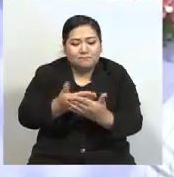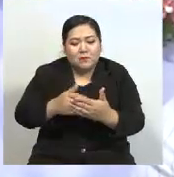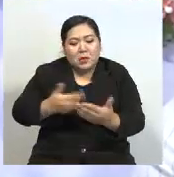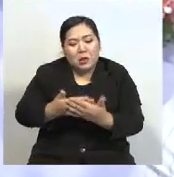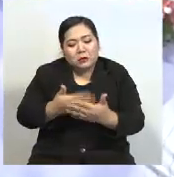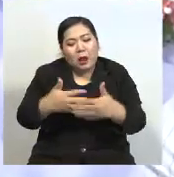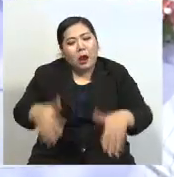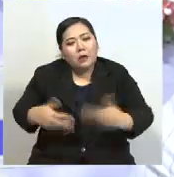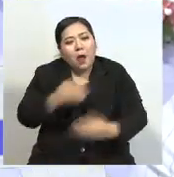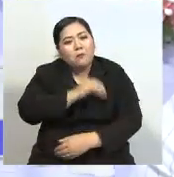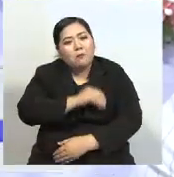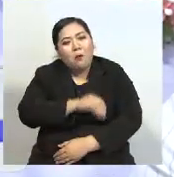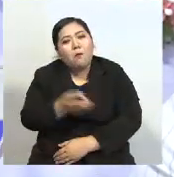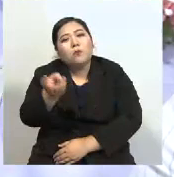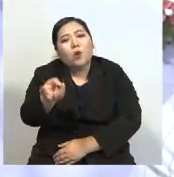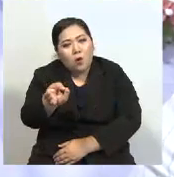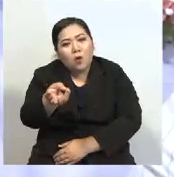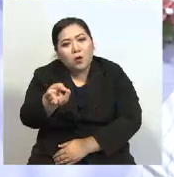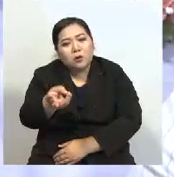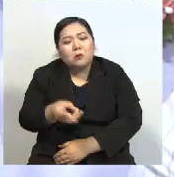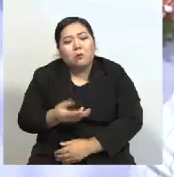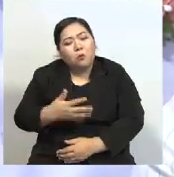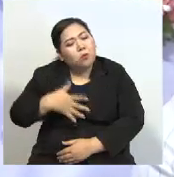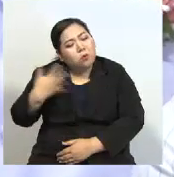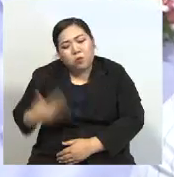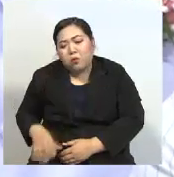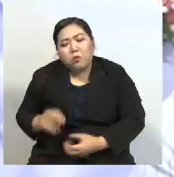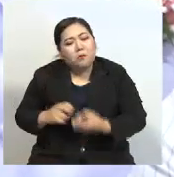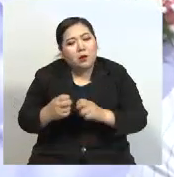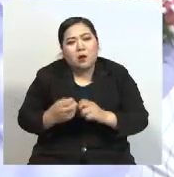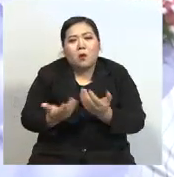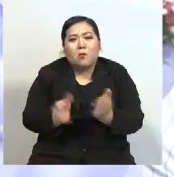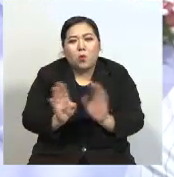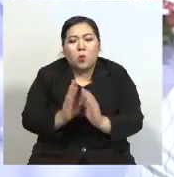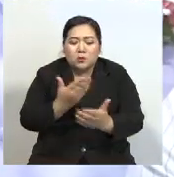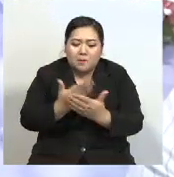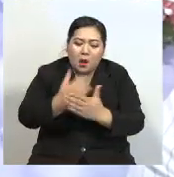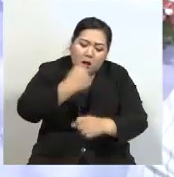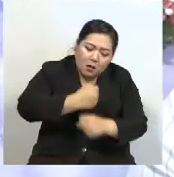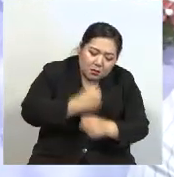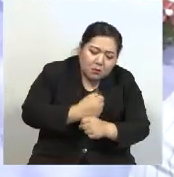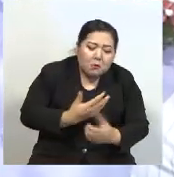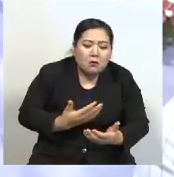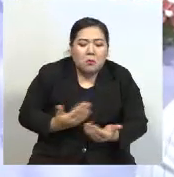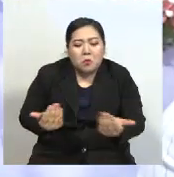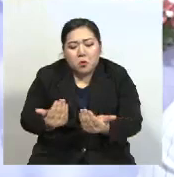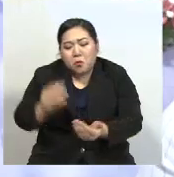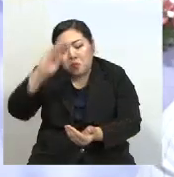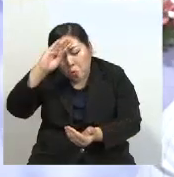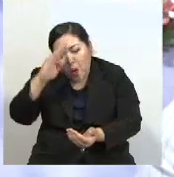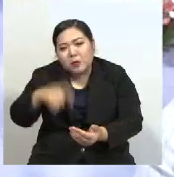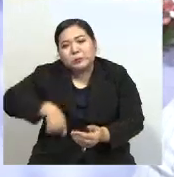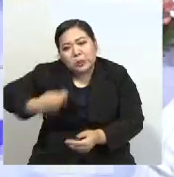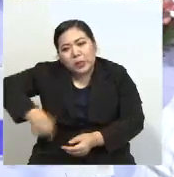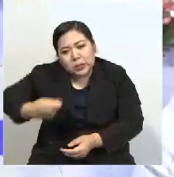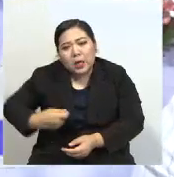น้อยเนี่ยนะครับก็ต้องผู้ง่ายต้องเดือดร้อนทั้งครอบครัวนะครับต้องทำมาหาได้แล้วก็มาจ่ายเงินกับค่ารักษาของ